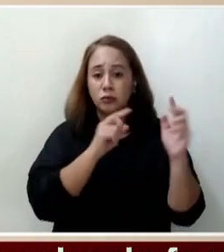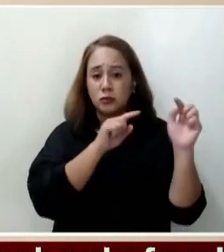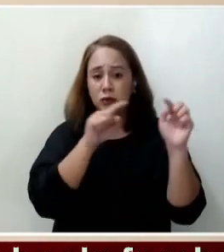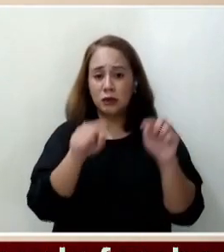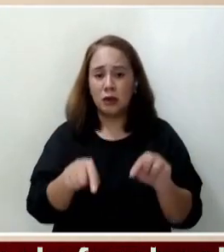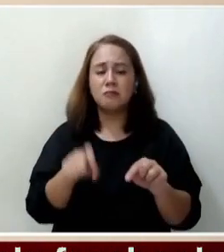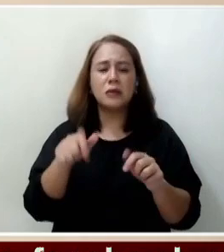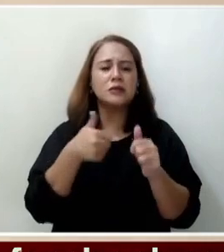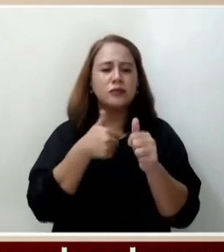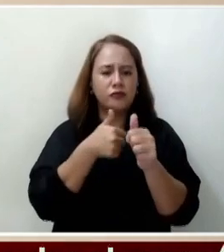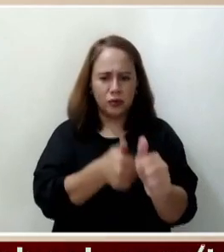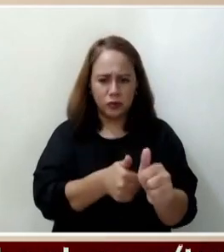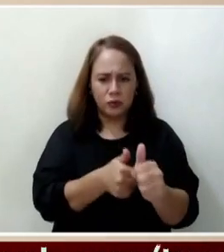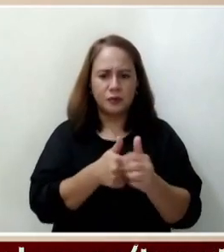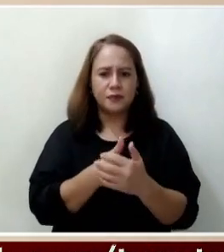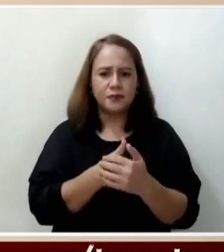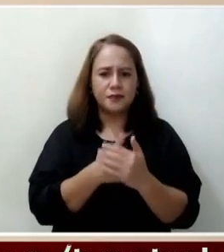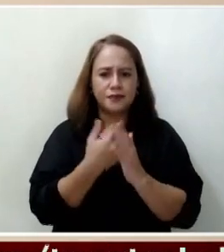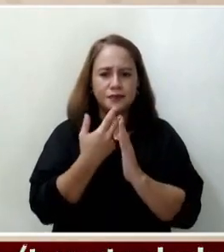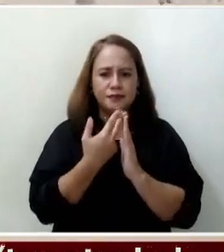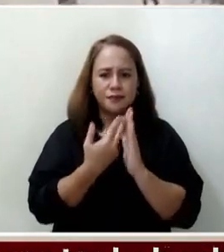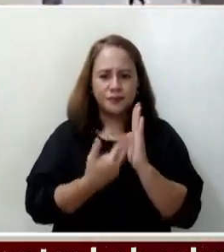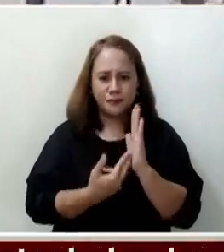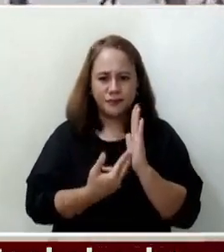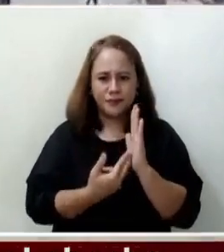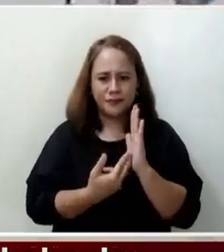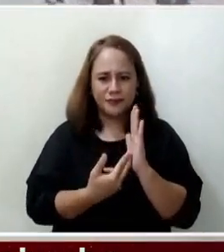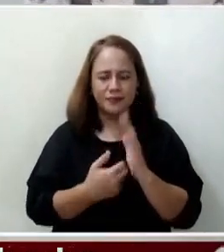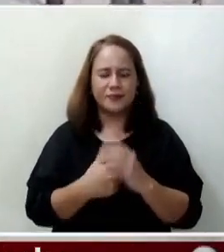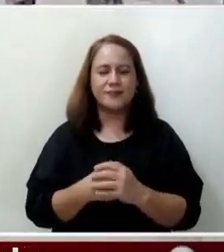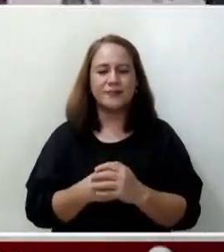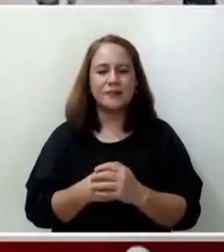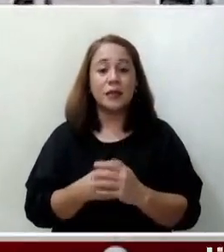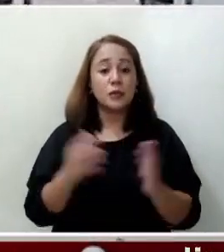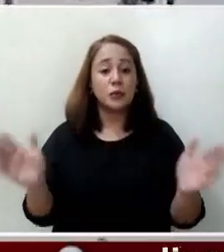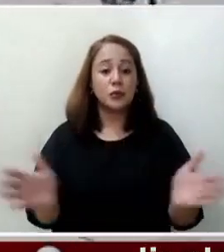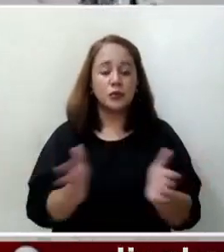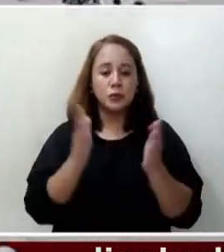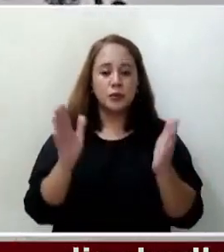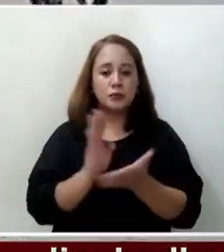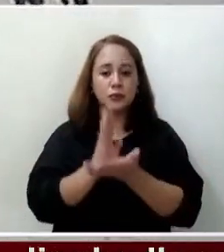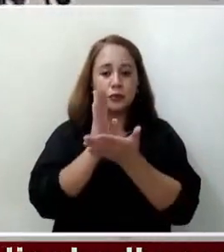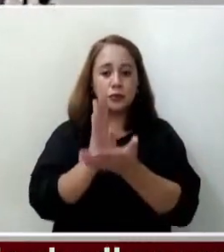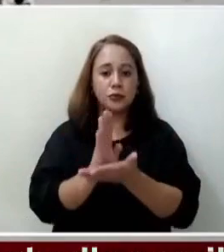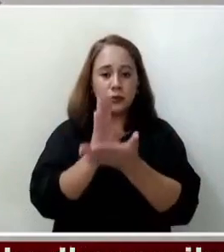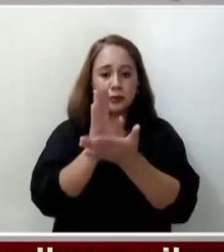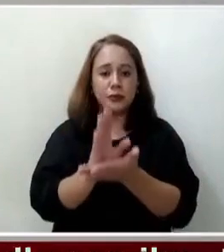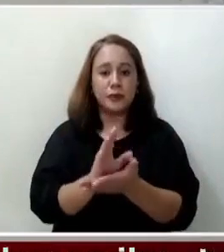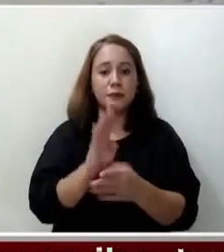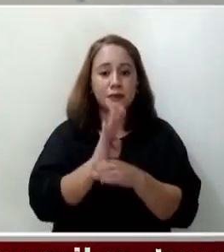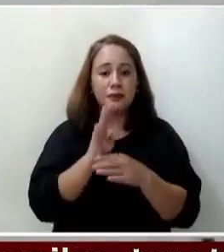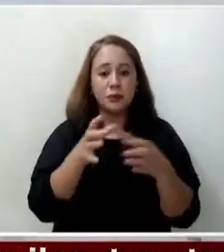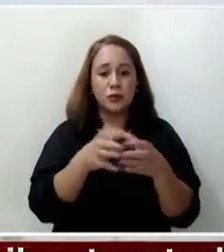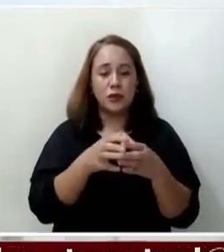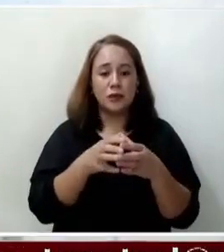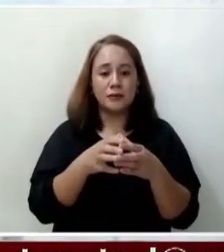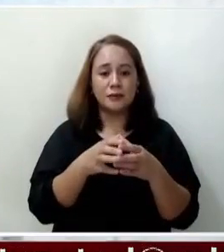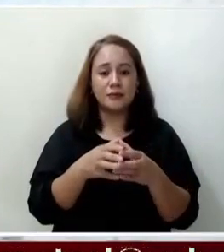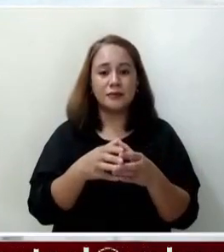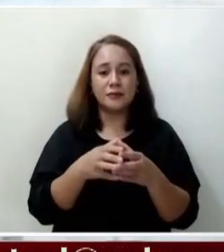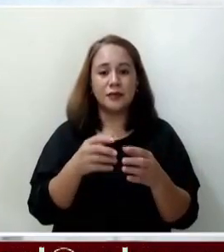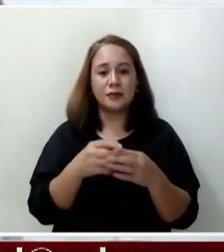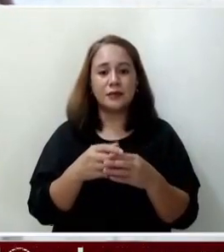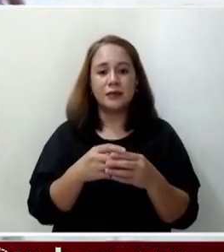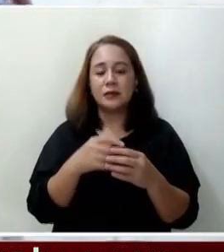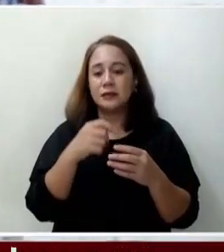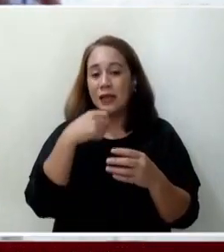comply mga legit requirements naman po. Iminungkahin na rin ng Boracay Chamber of Commerce ang antigen test para sa mga residente